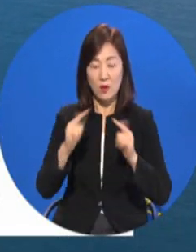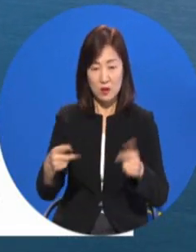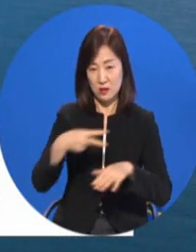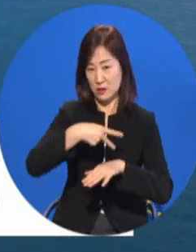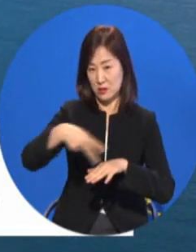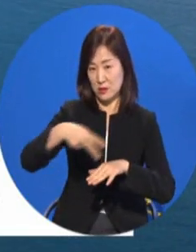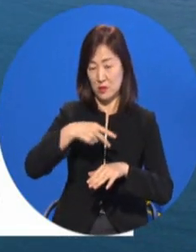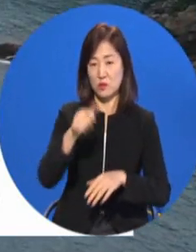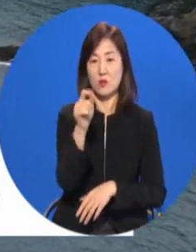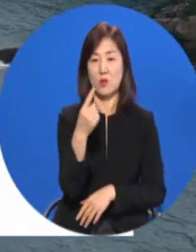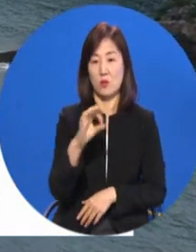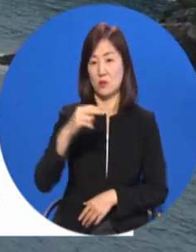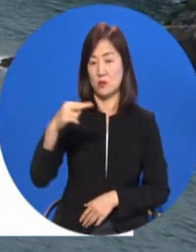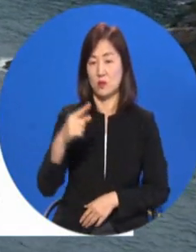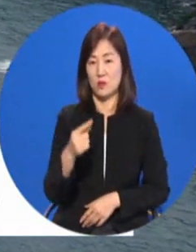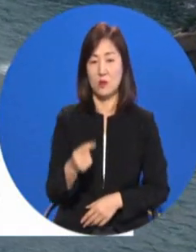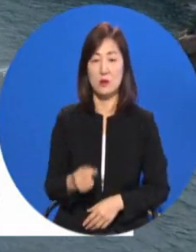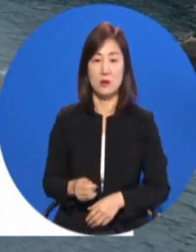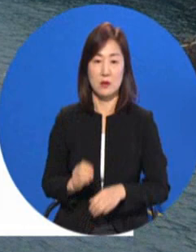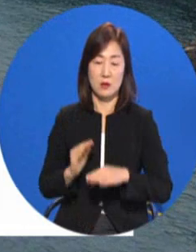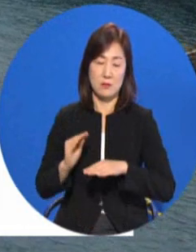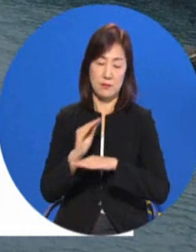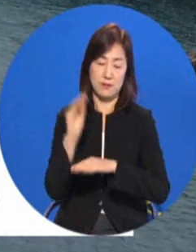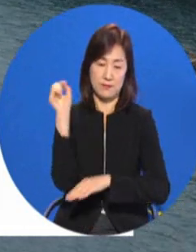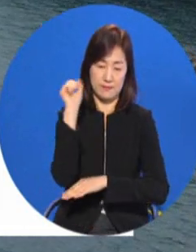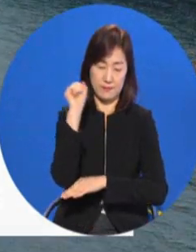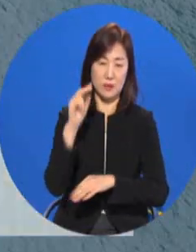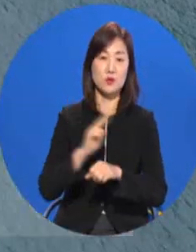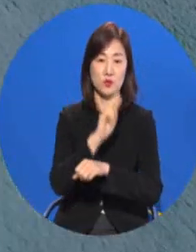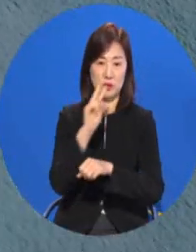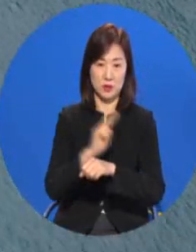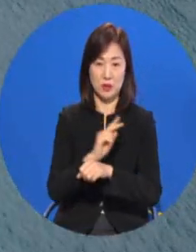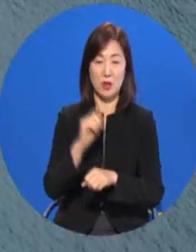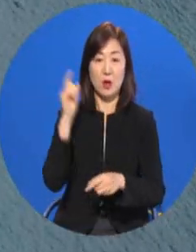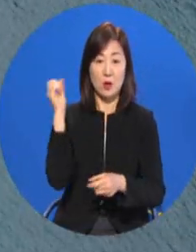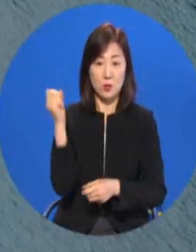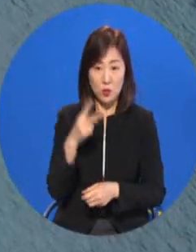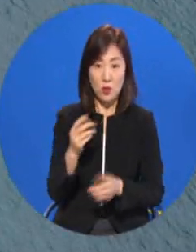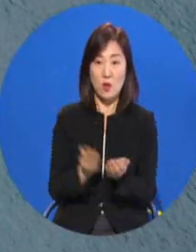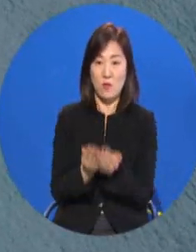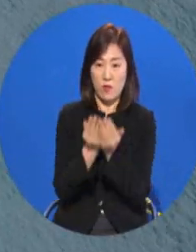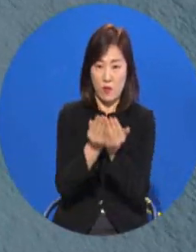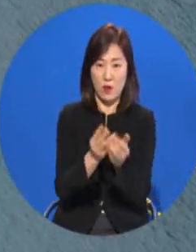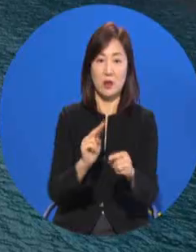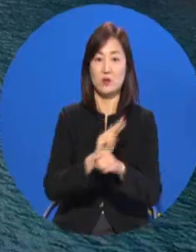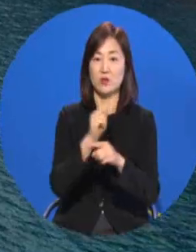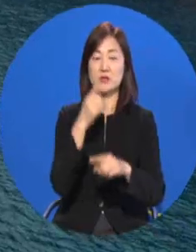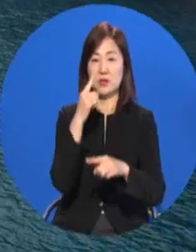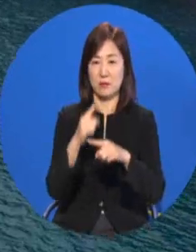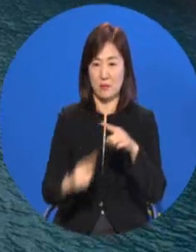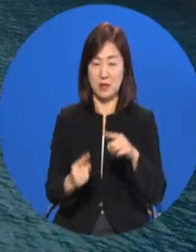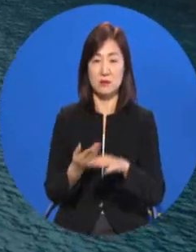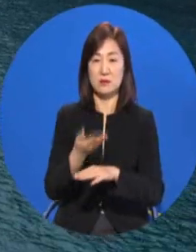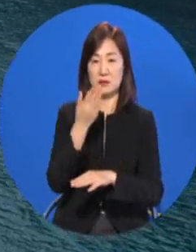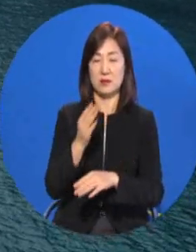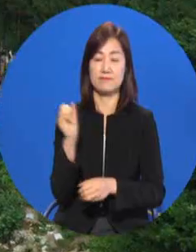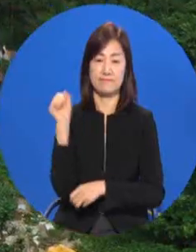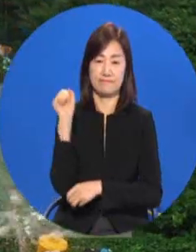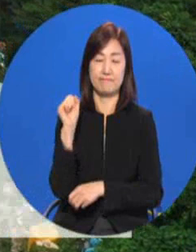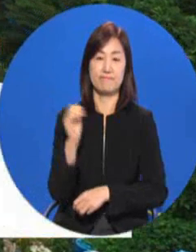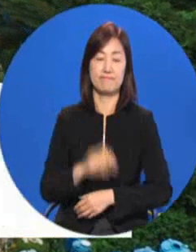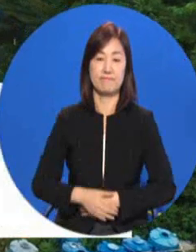0 에서 차로 등 신원을 간 뒤 해 속성으로 등 시간 판을 뭐 가야는 썸 꽃 달라